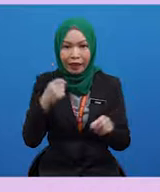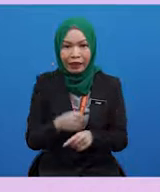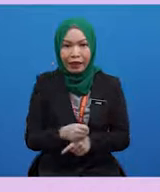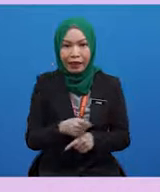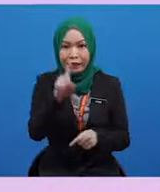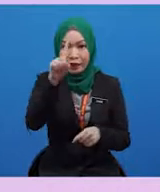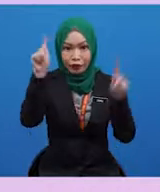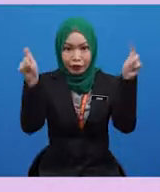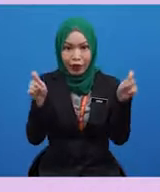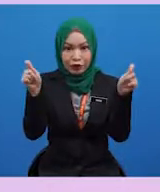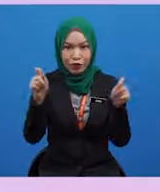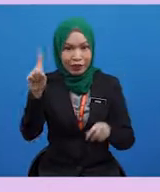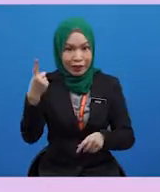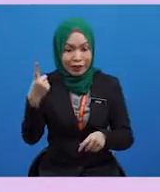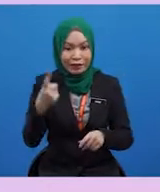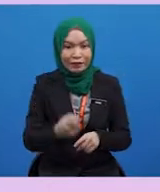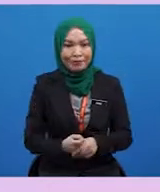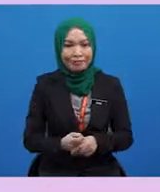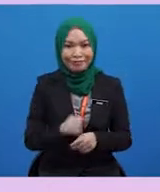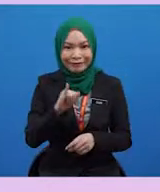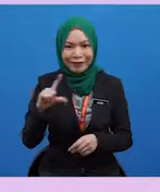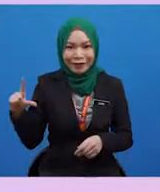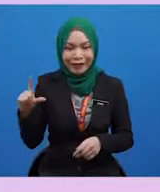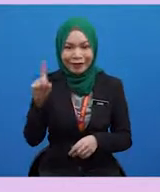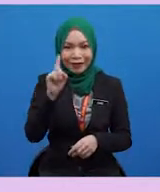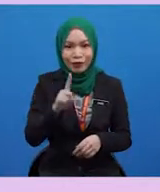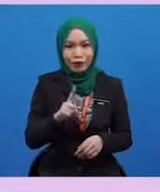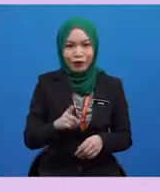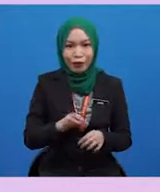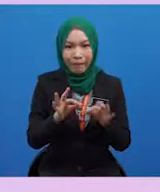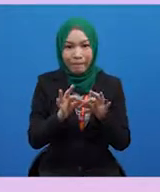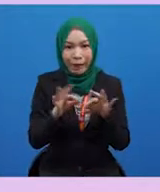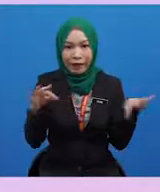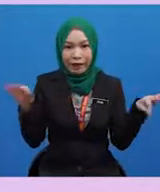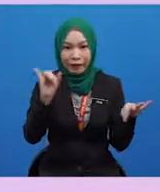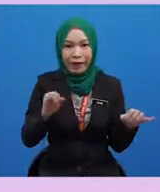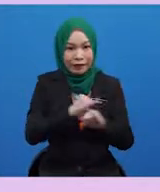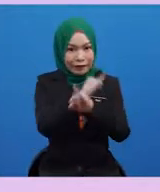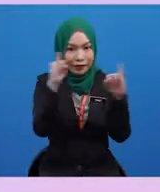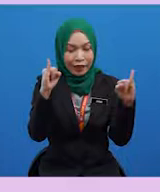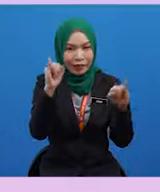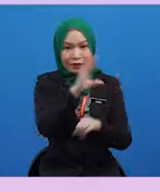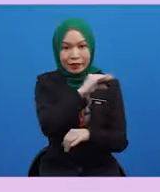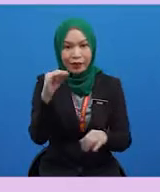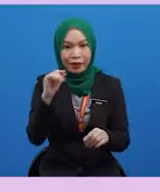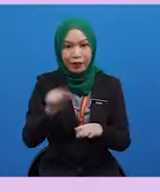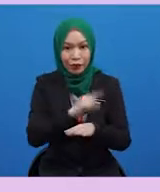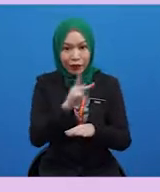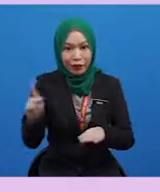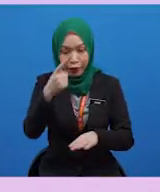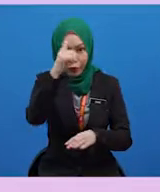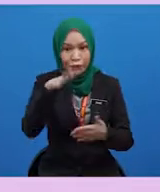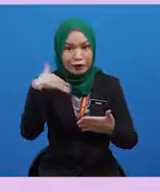sahaja. Merupakan suatu lakuan bahasa yang jelas, iaitu ia digunakan untuk